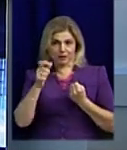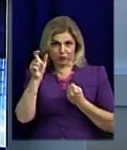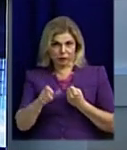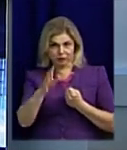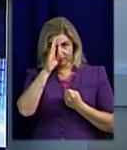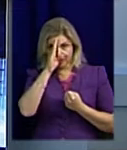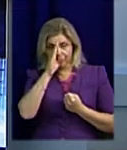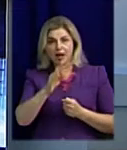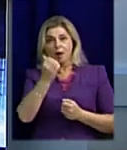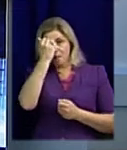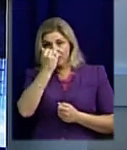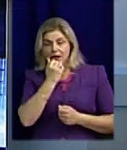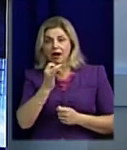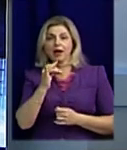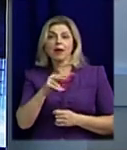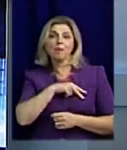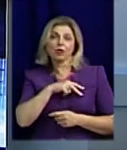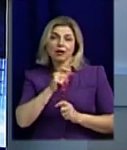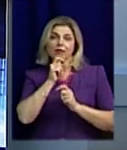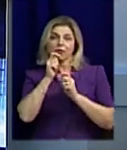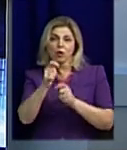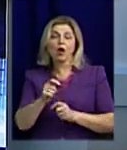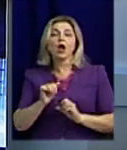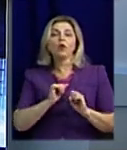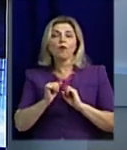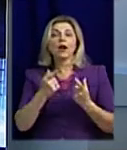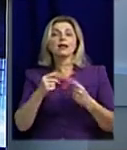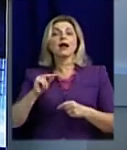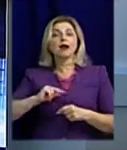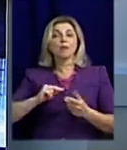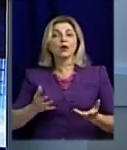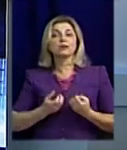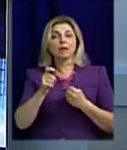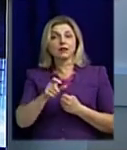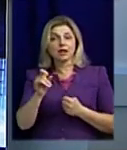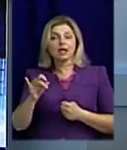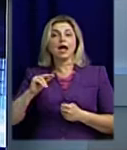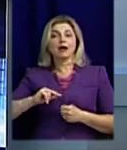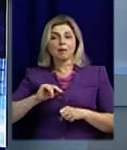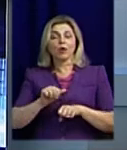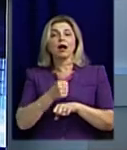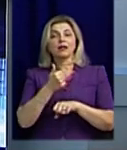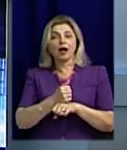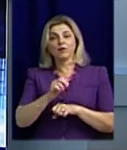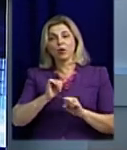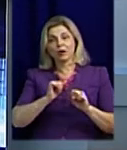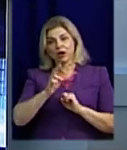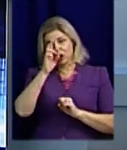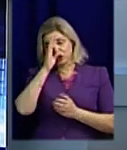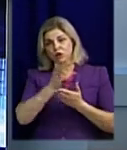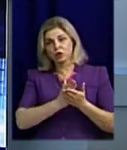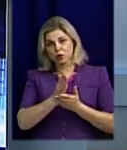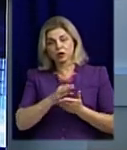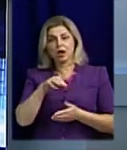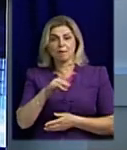та подарунки вручало керівництво підприємства, на якому працює рятівник, та співробітники Головного управління Державної служби України з